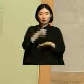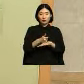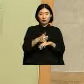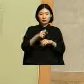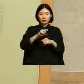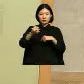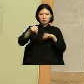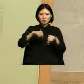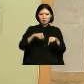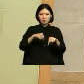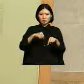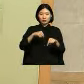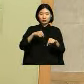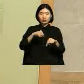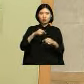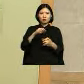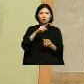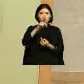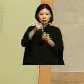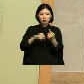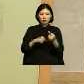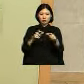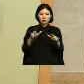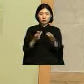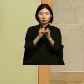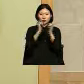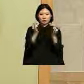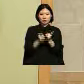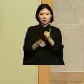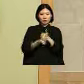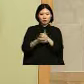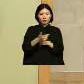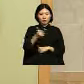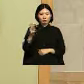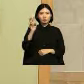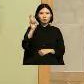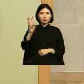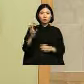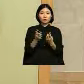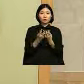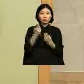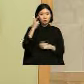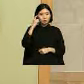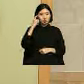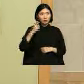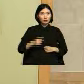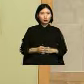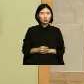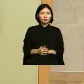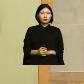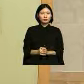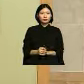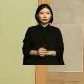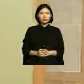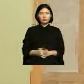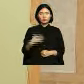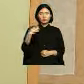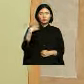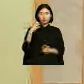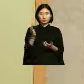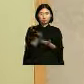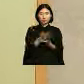시작 최종 운영 그리고 지역사회에 미친 양 2000 라이크 것으로 예상이 되는데요 어떻게 보시는 4 부담금